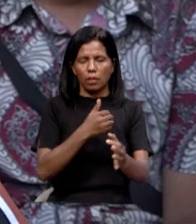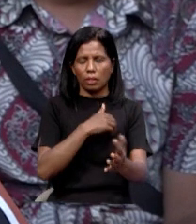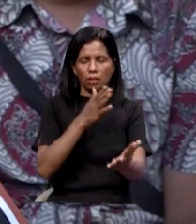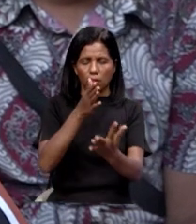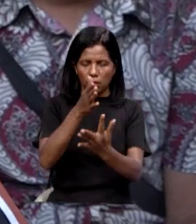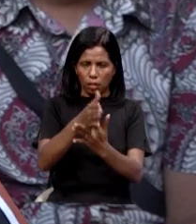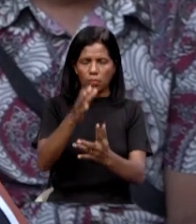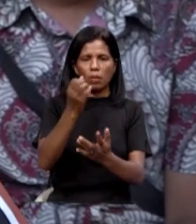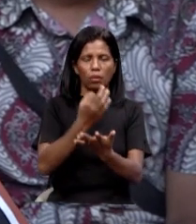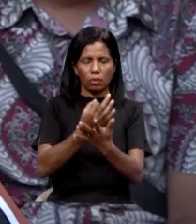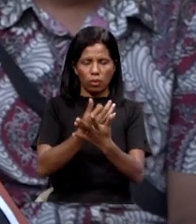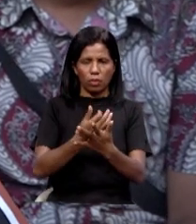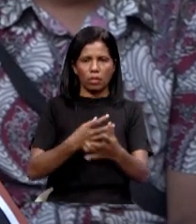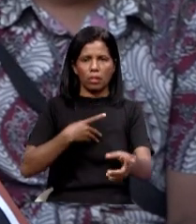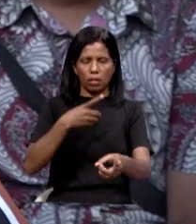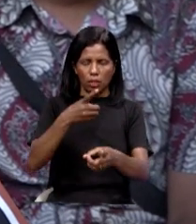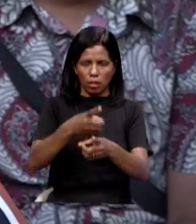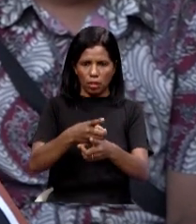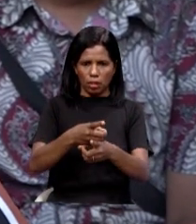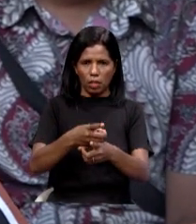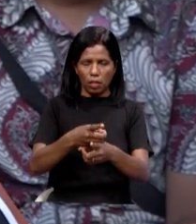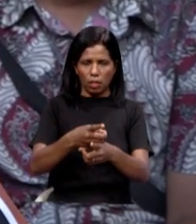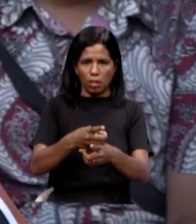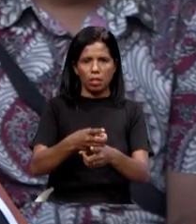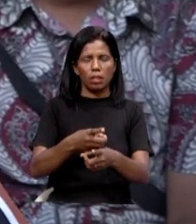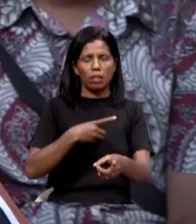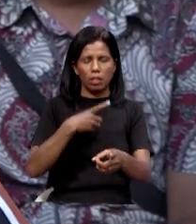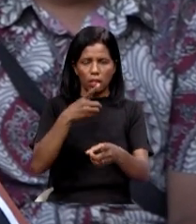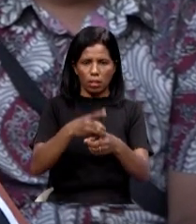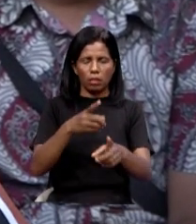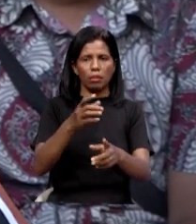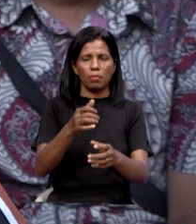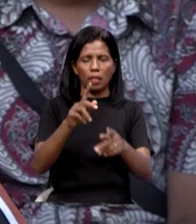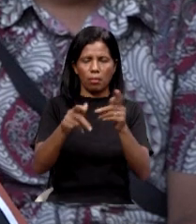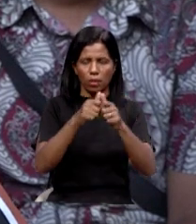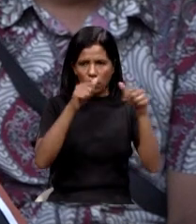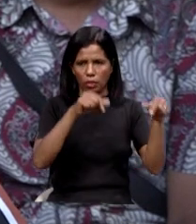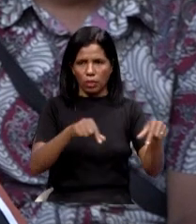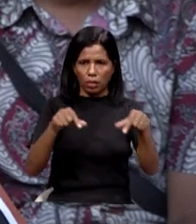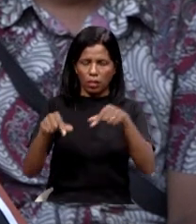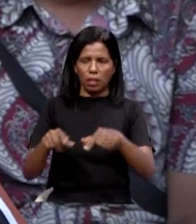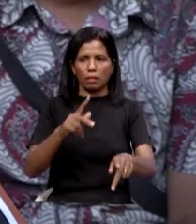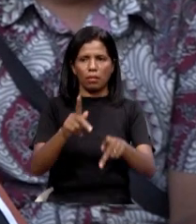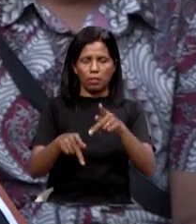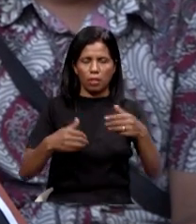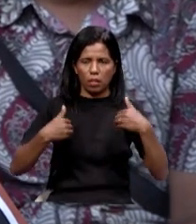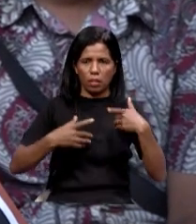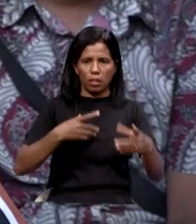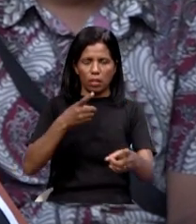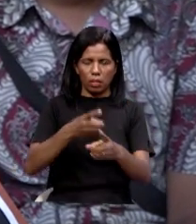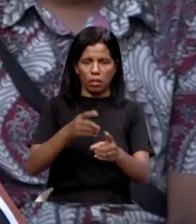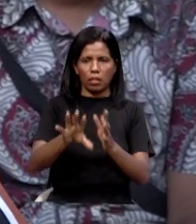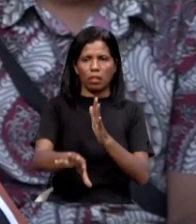subsidu, ini lidera tutu irli nomor di zona bibar dasmono itu, kata sida daun defisiensi o sira ya direto atau